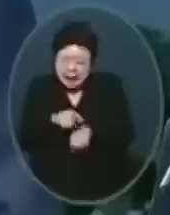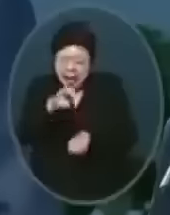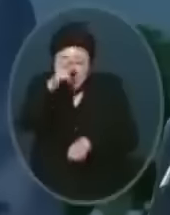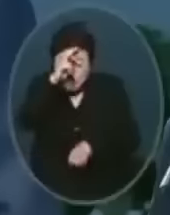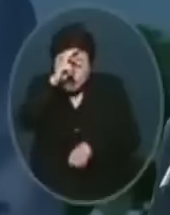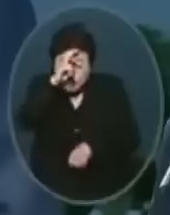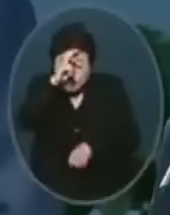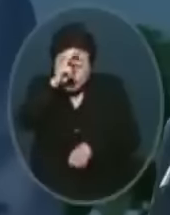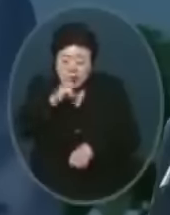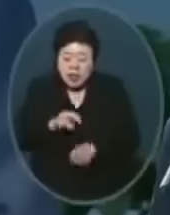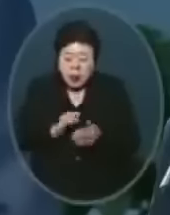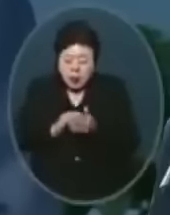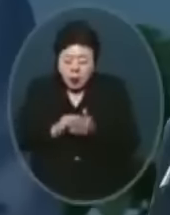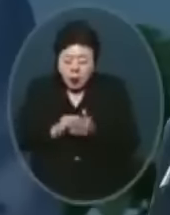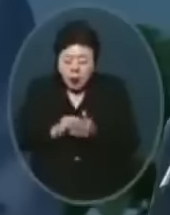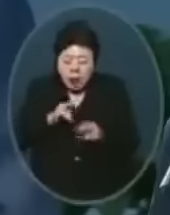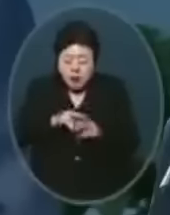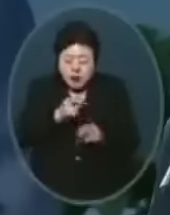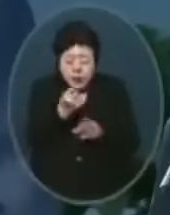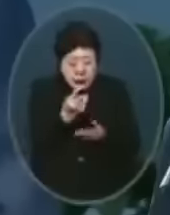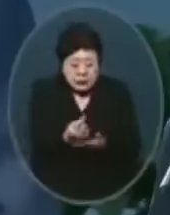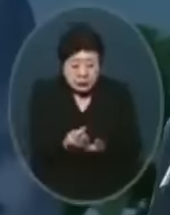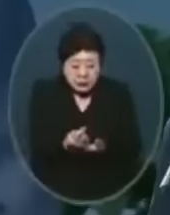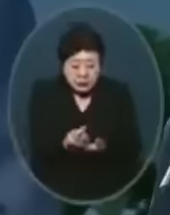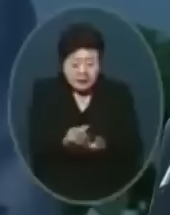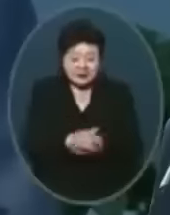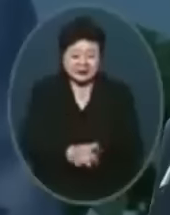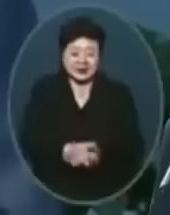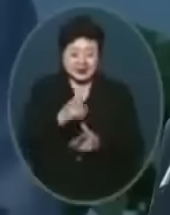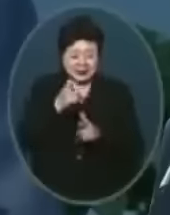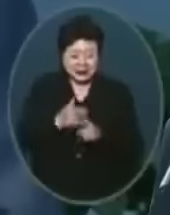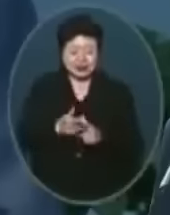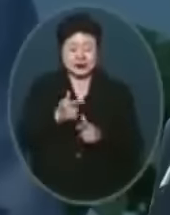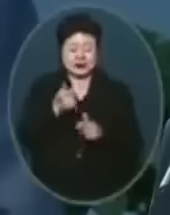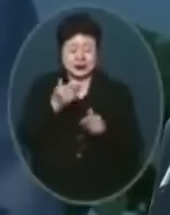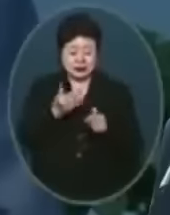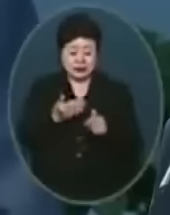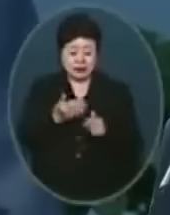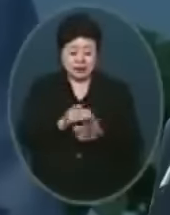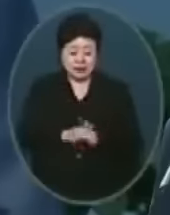12시에 우물가에 나왔습니다. 그 예수님께서